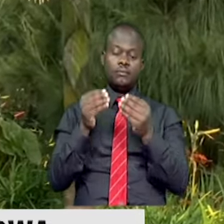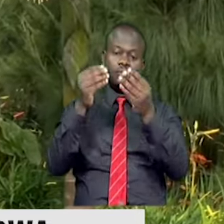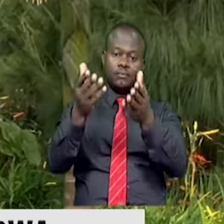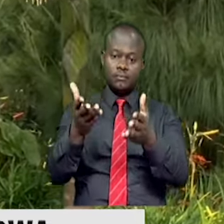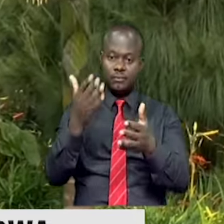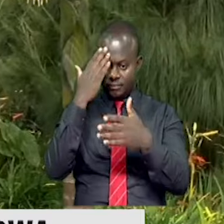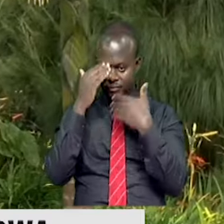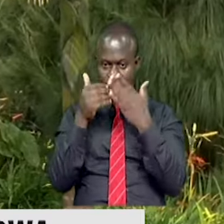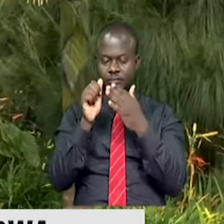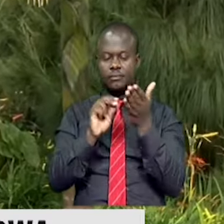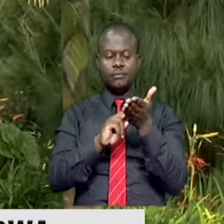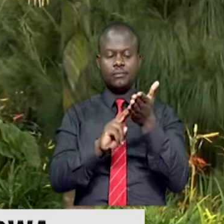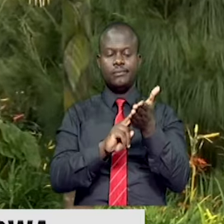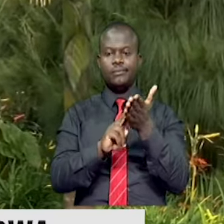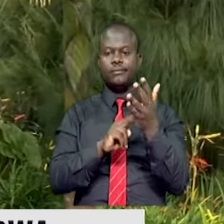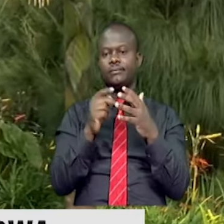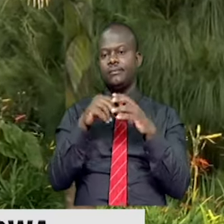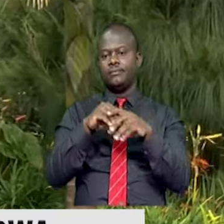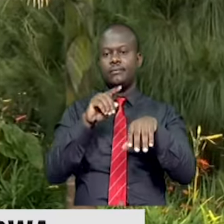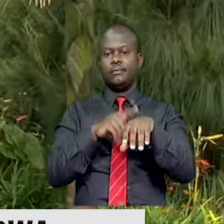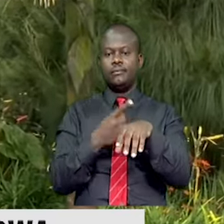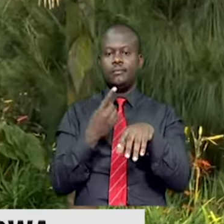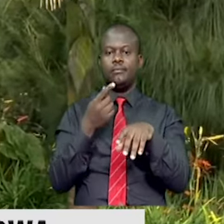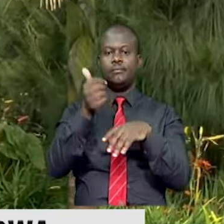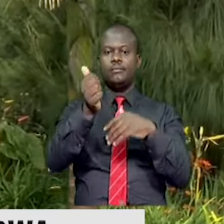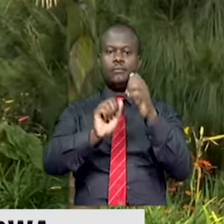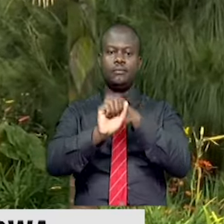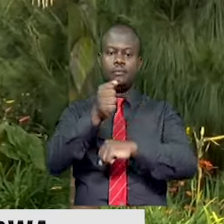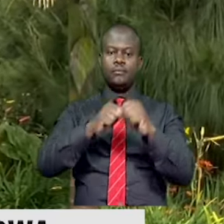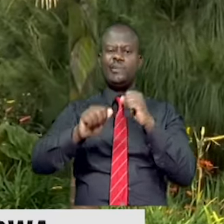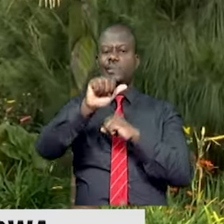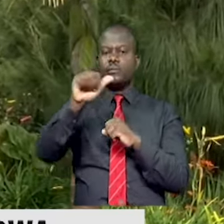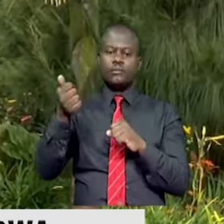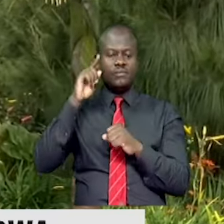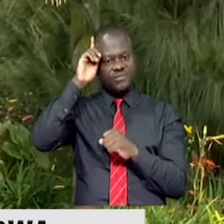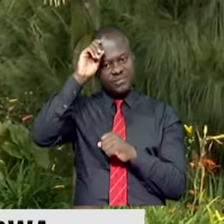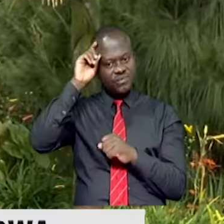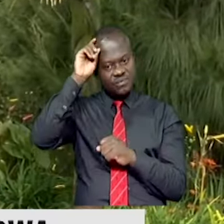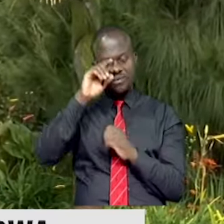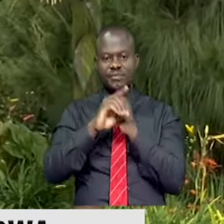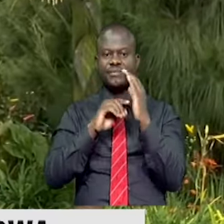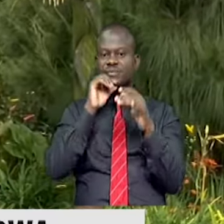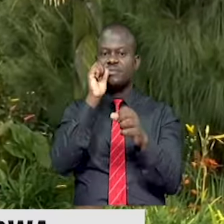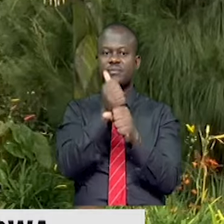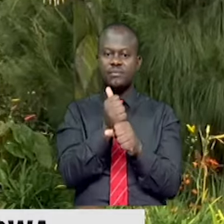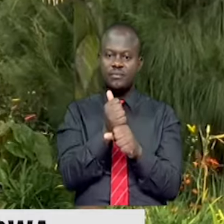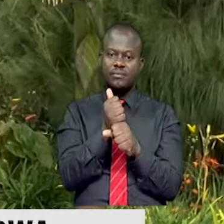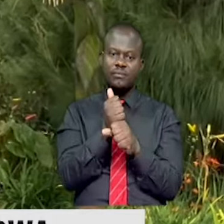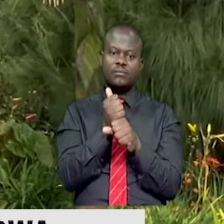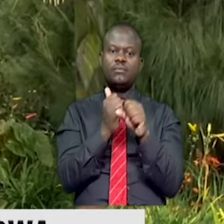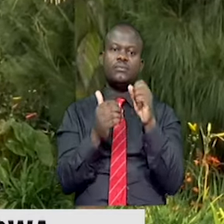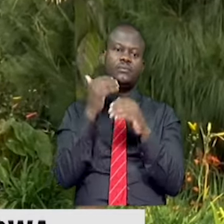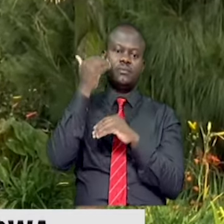ngo babe bifashisha mu gihe ibyo bikorwa bindi batekereza akarere katarabikora,